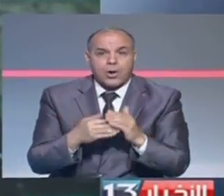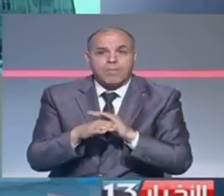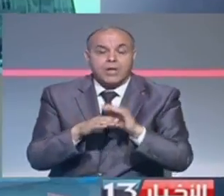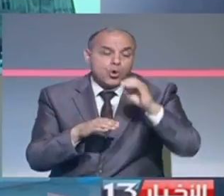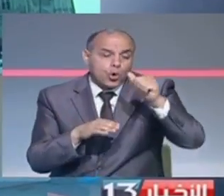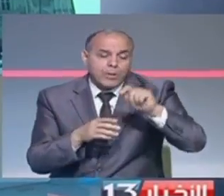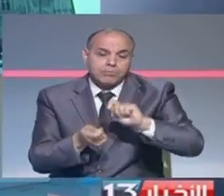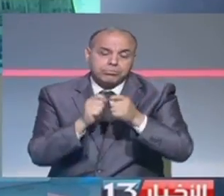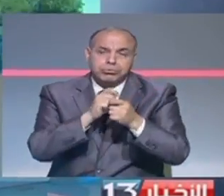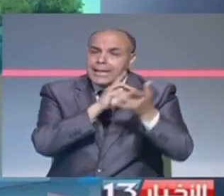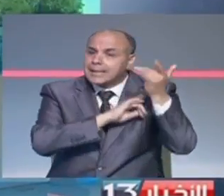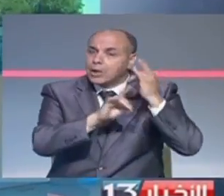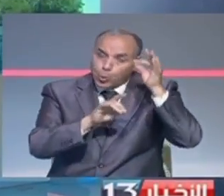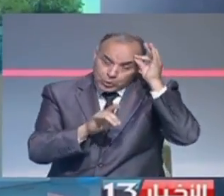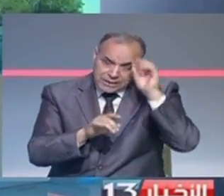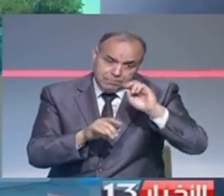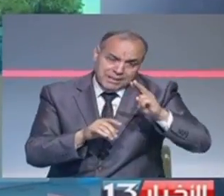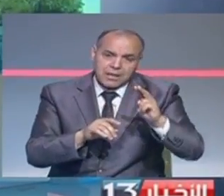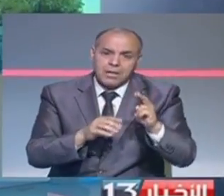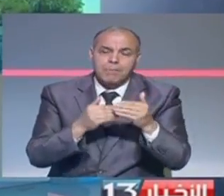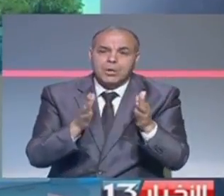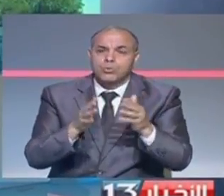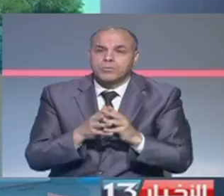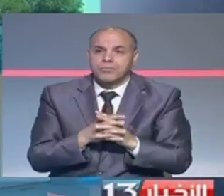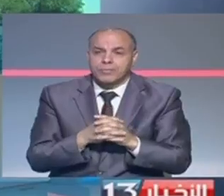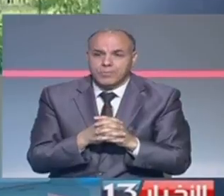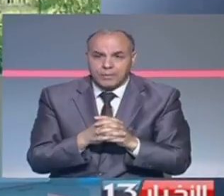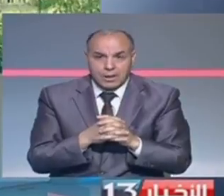من التراث التونسي اي مكتوب